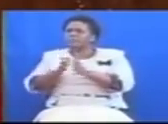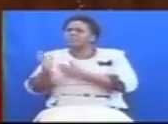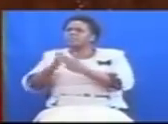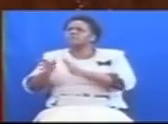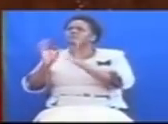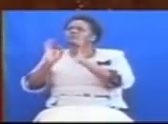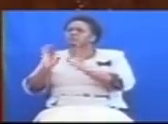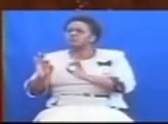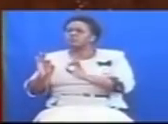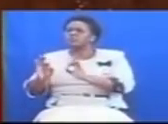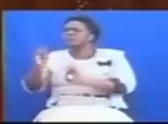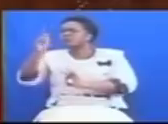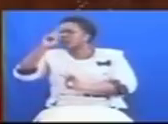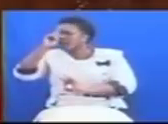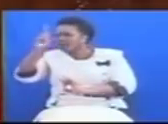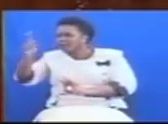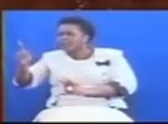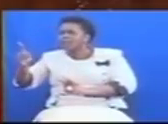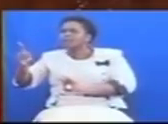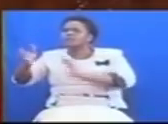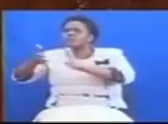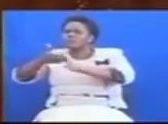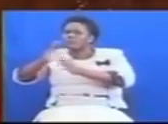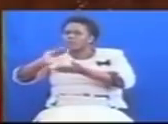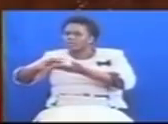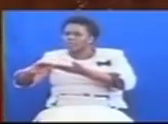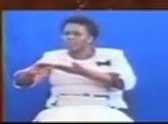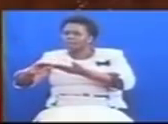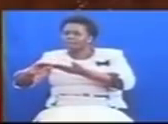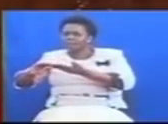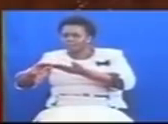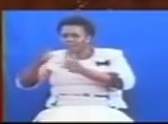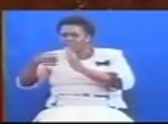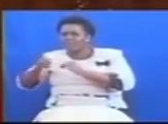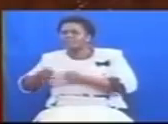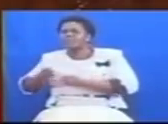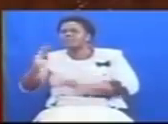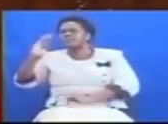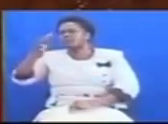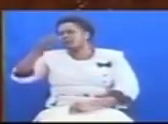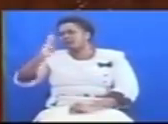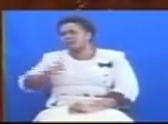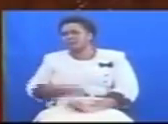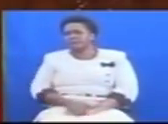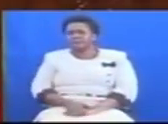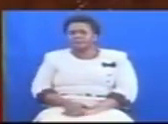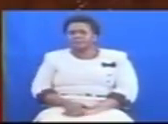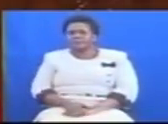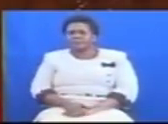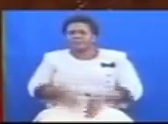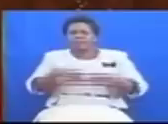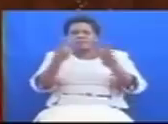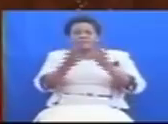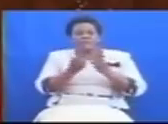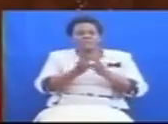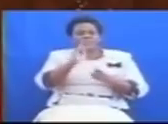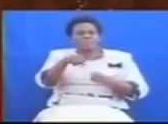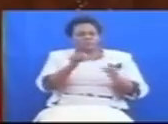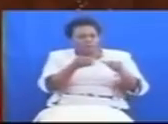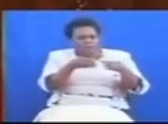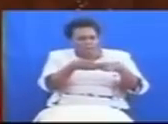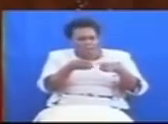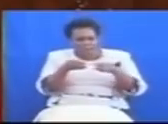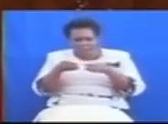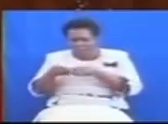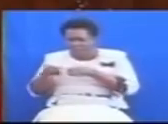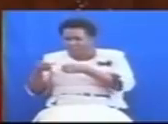na unaoeleweka na ambao umepitishwa katika mfumo wa serikali kushughulikia swala hili. Lakini vile vile zimeundwa kamati za